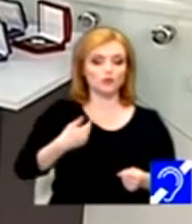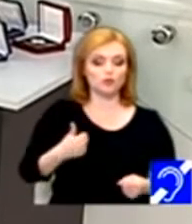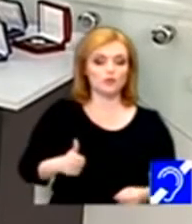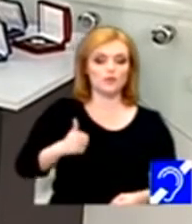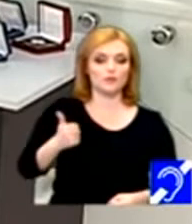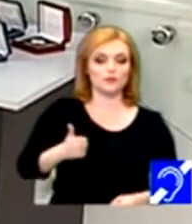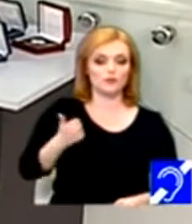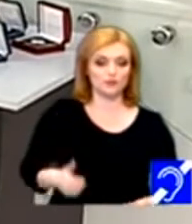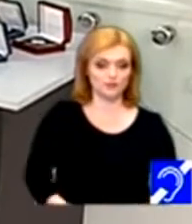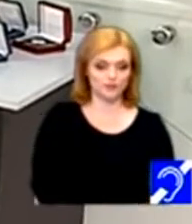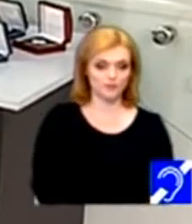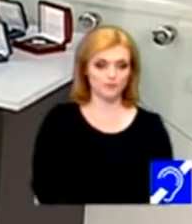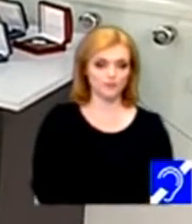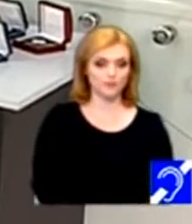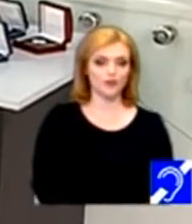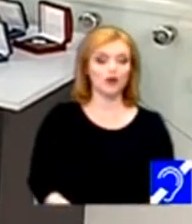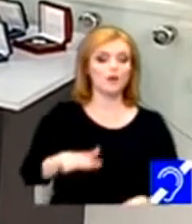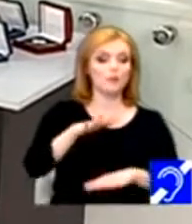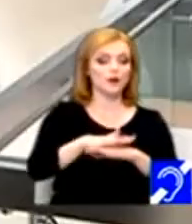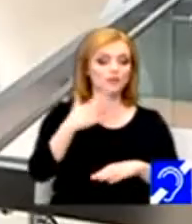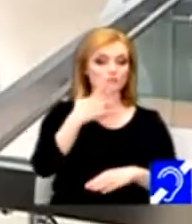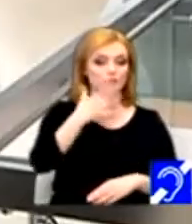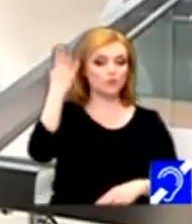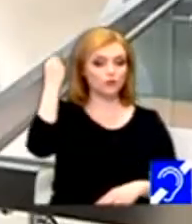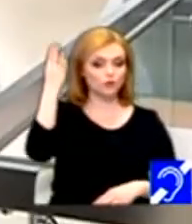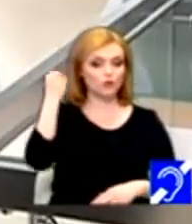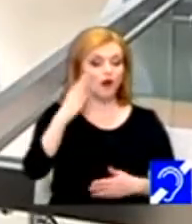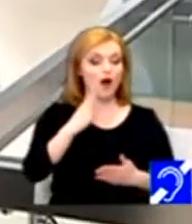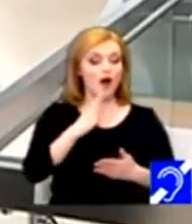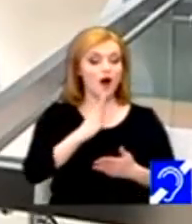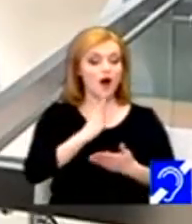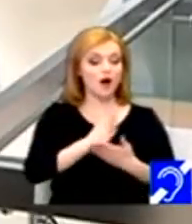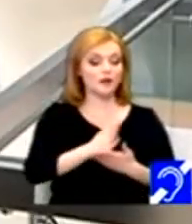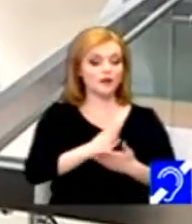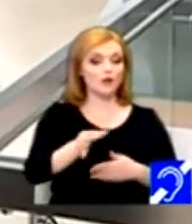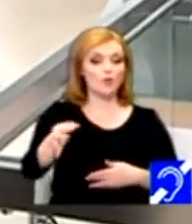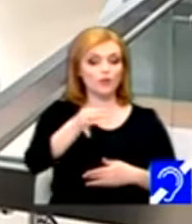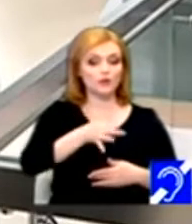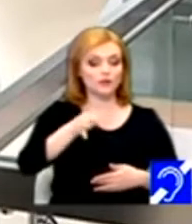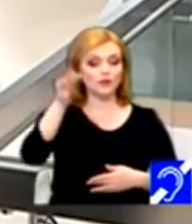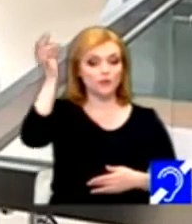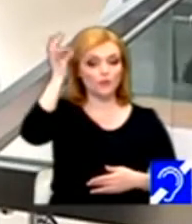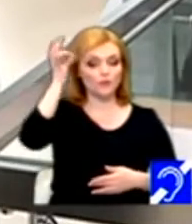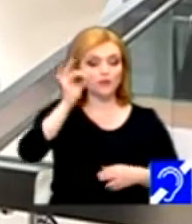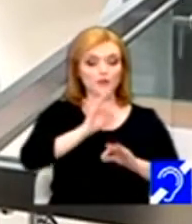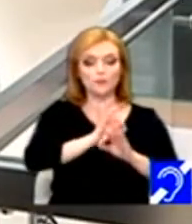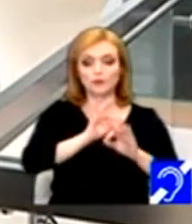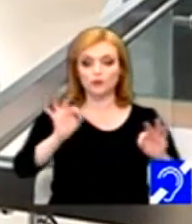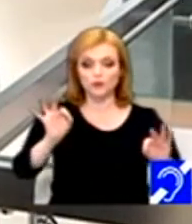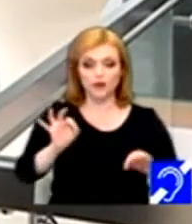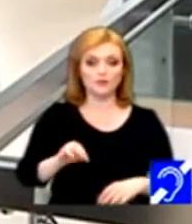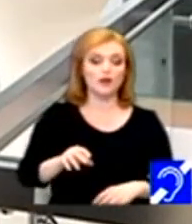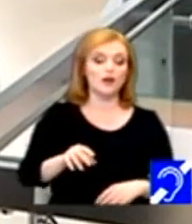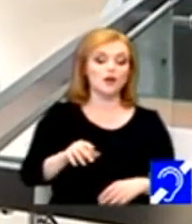colecție de monede comemorative impresionantă, cu o tematică atent selectată. Monedele comemorative emise de